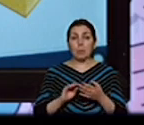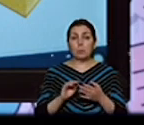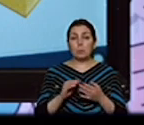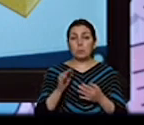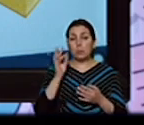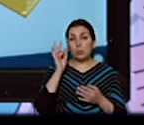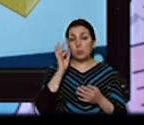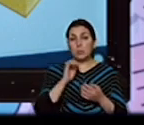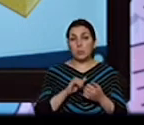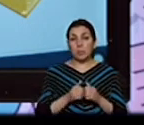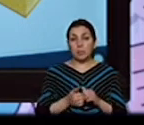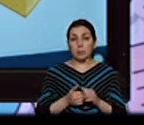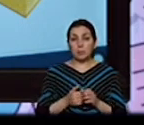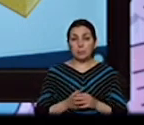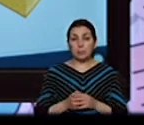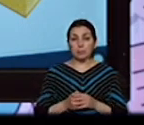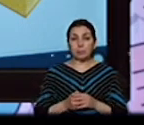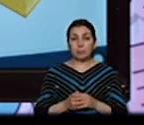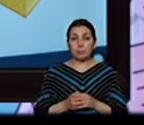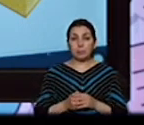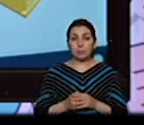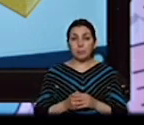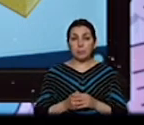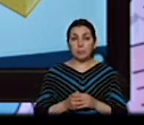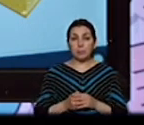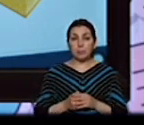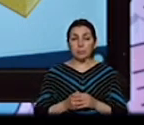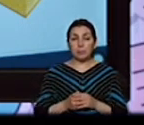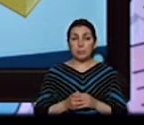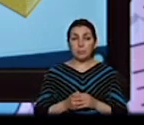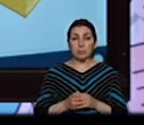Yozilishini yodingizda saqlang.